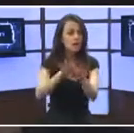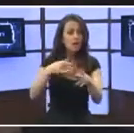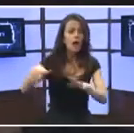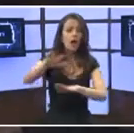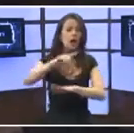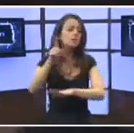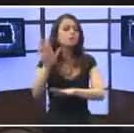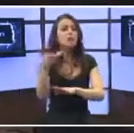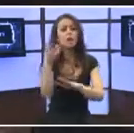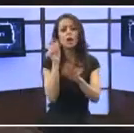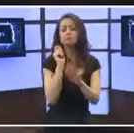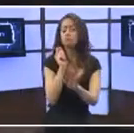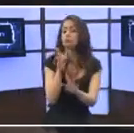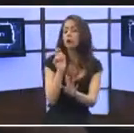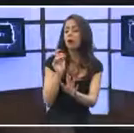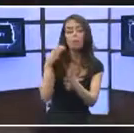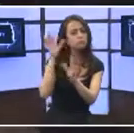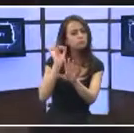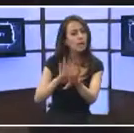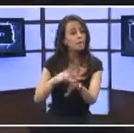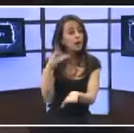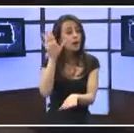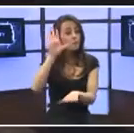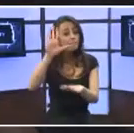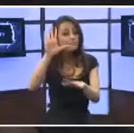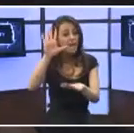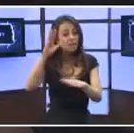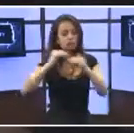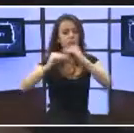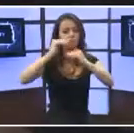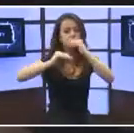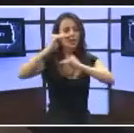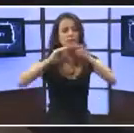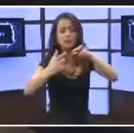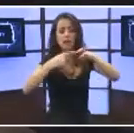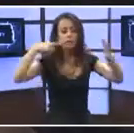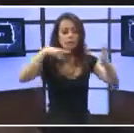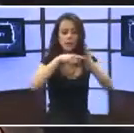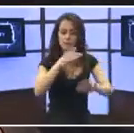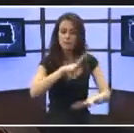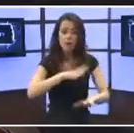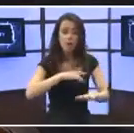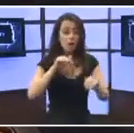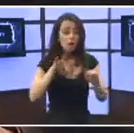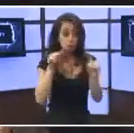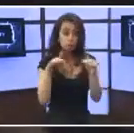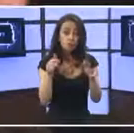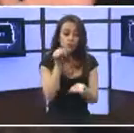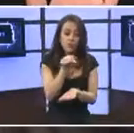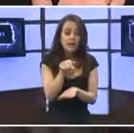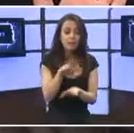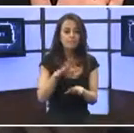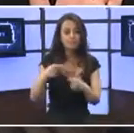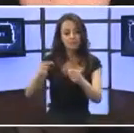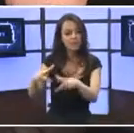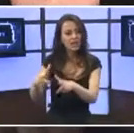mutlaka yapıyor. Ama ne dedim? 5 katlı rehabilitasyon merkezim var zaten. Evet. Bu bile ilçe belediyelerinde